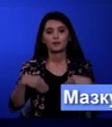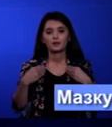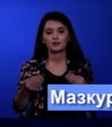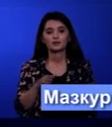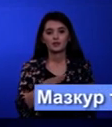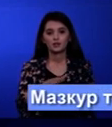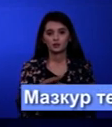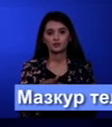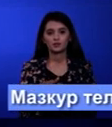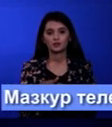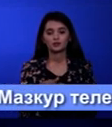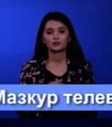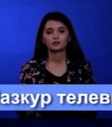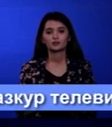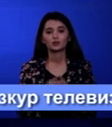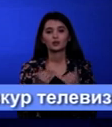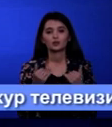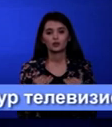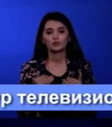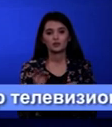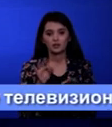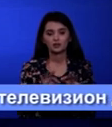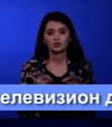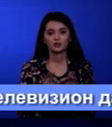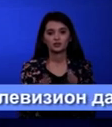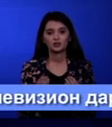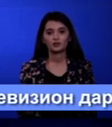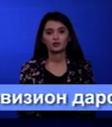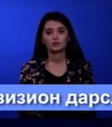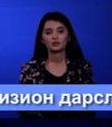bajardingizmi? Unday bo'lsa, tekshirib olamiz.